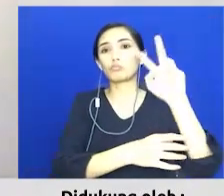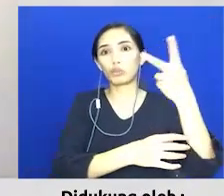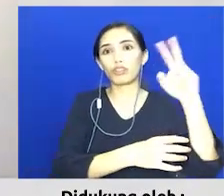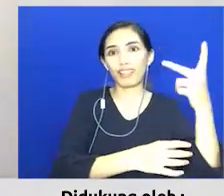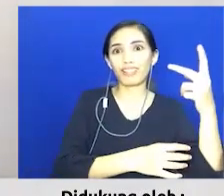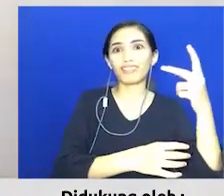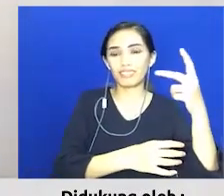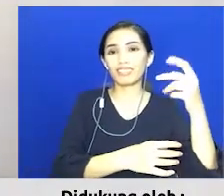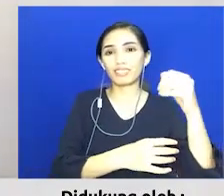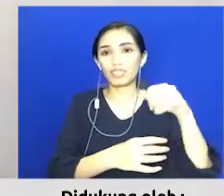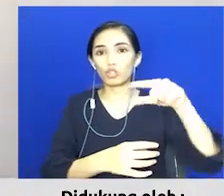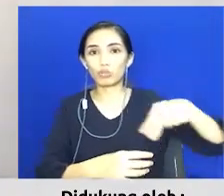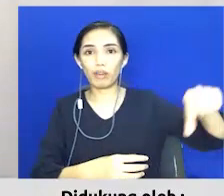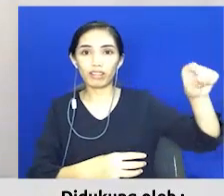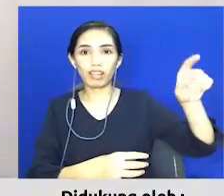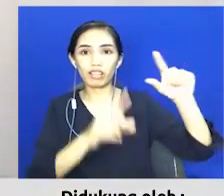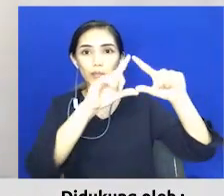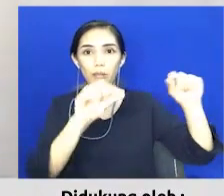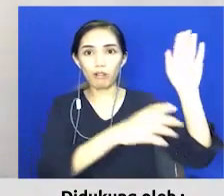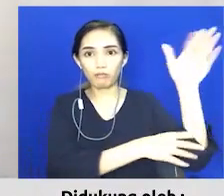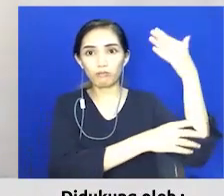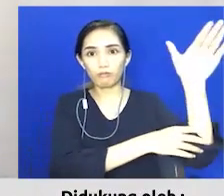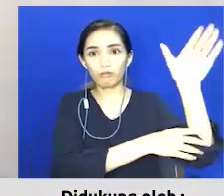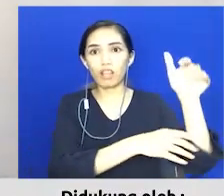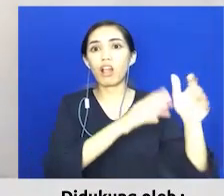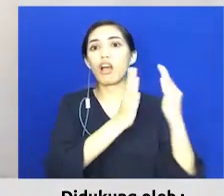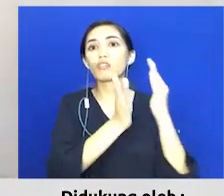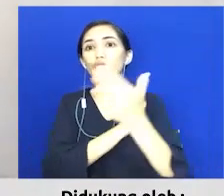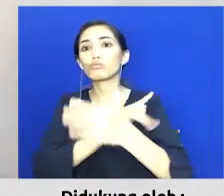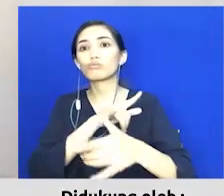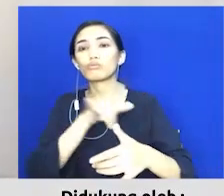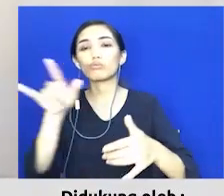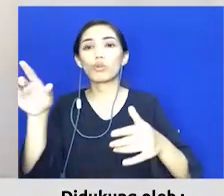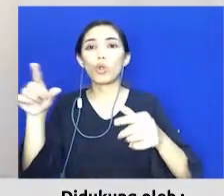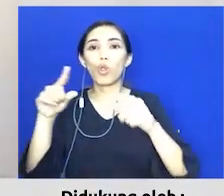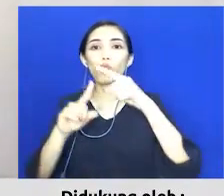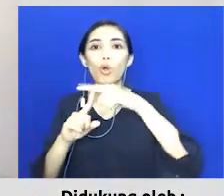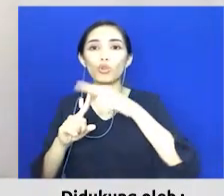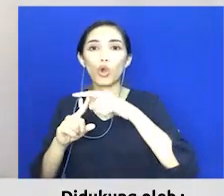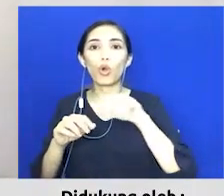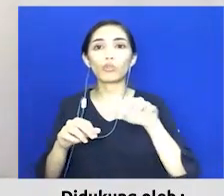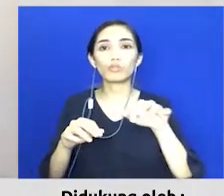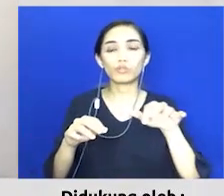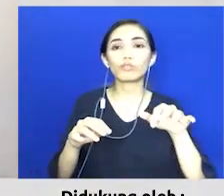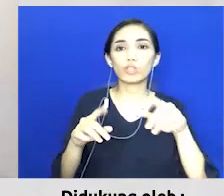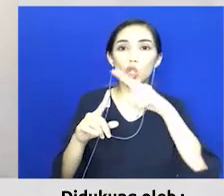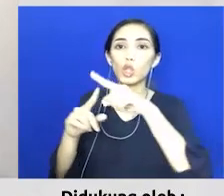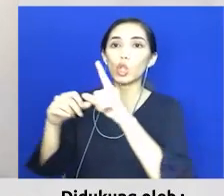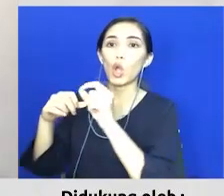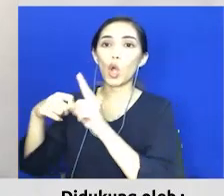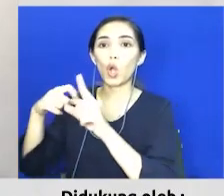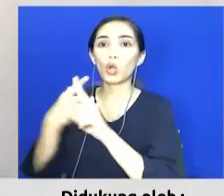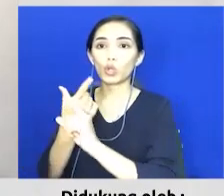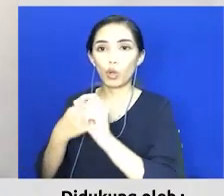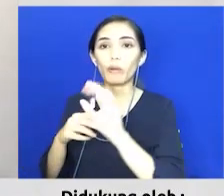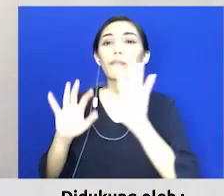asing-asing yang berubah-ubah. Lalu di Sumatera kami di bawah bendera Jepang langsung ke Tokyo. Di Jawa ini